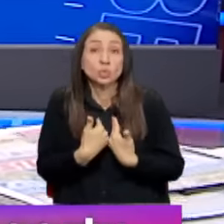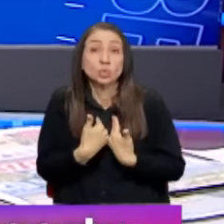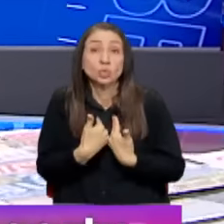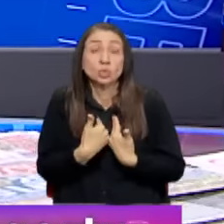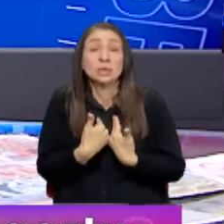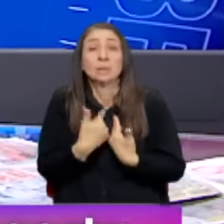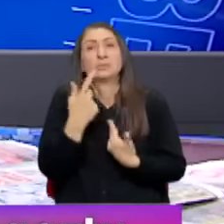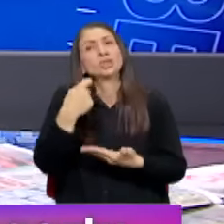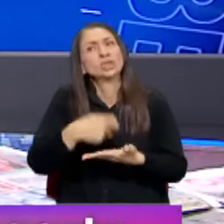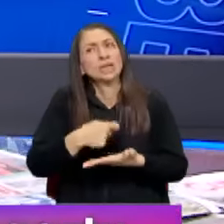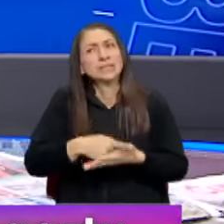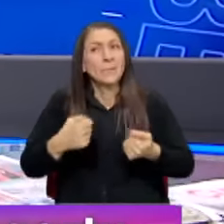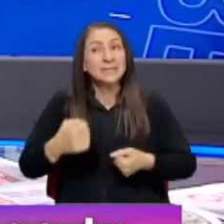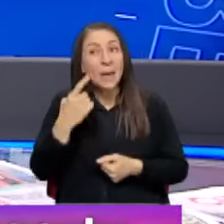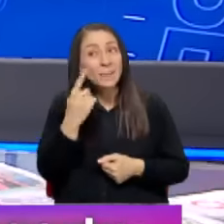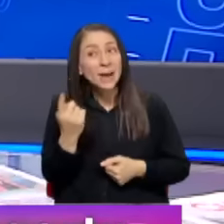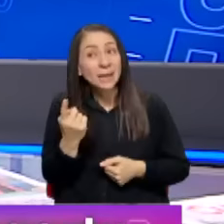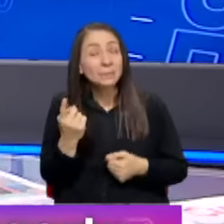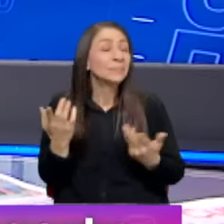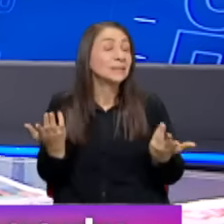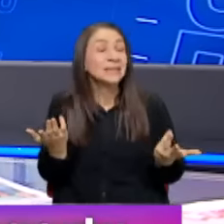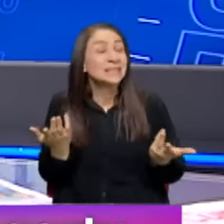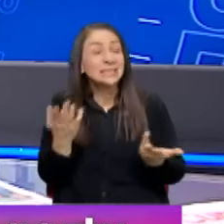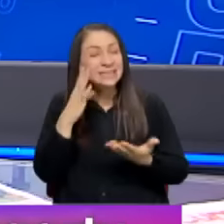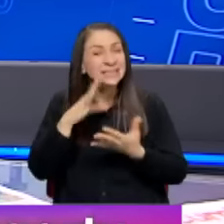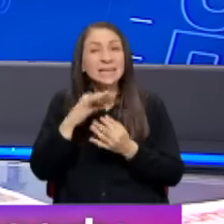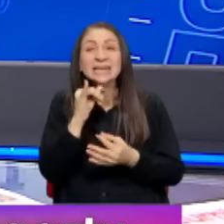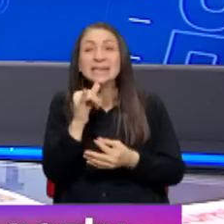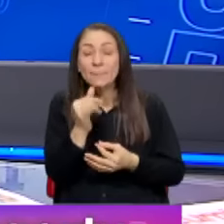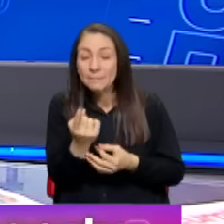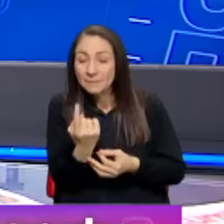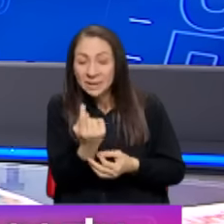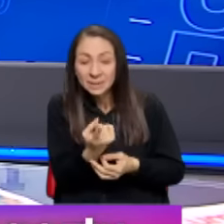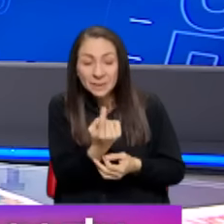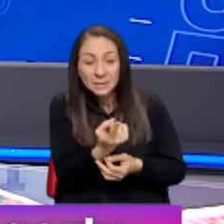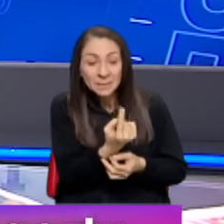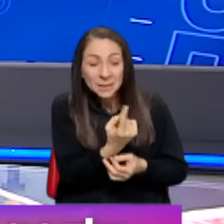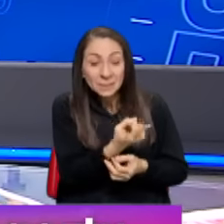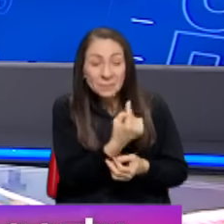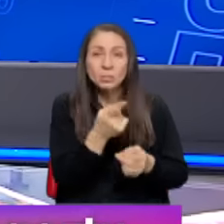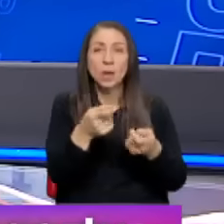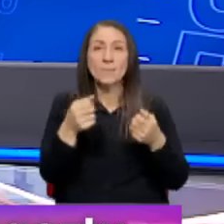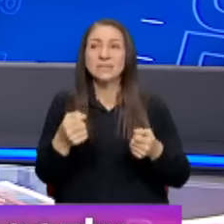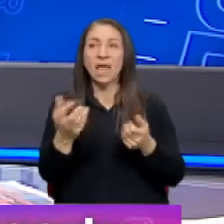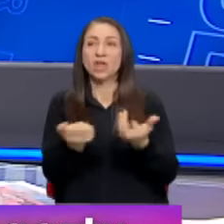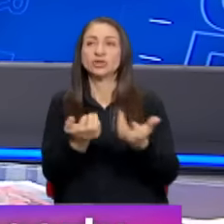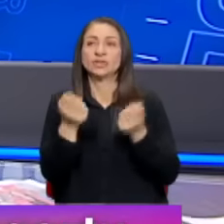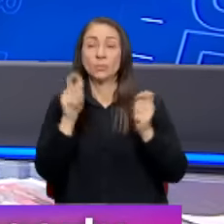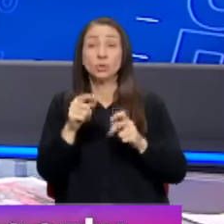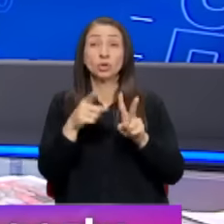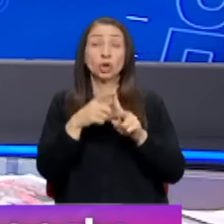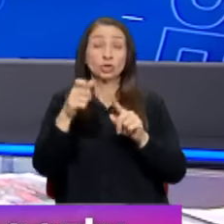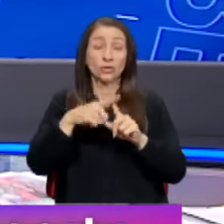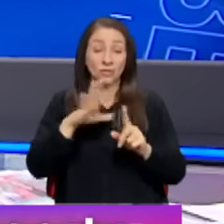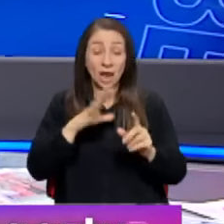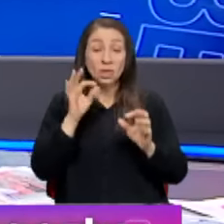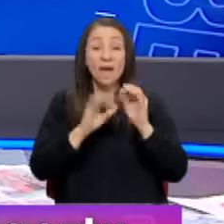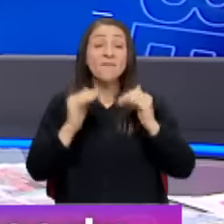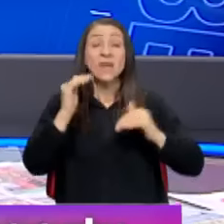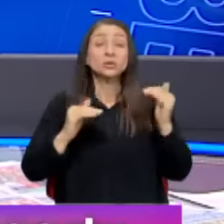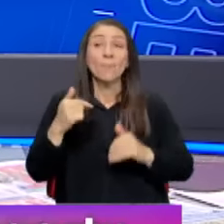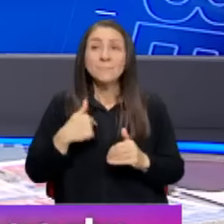çalışıyoruz. Bir çarşıya, pazara çıkalım. Nasıl insanlar gramla, taneyle pazar yapıyorlar? Buna dair notlar var. Enflasyon bizi